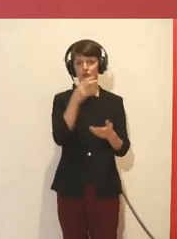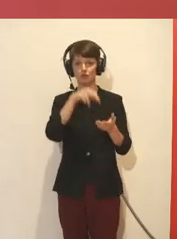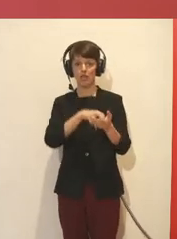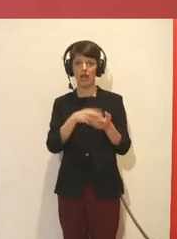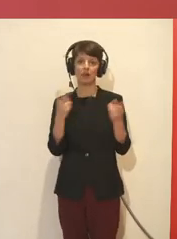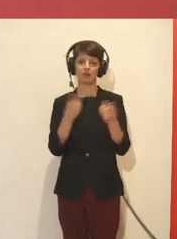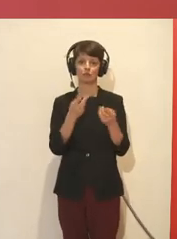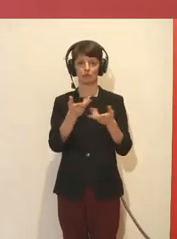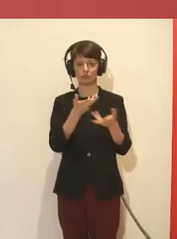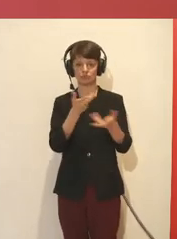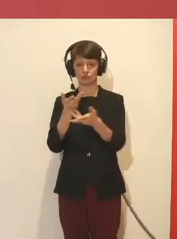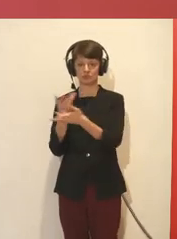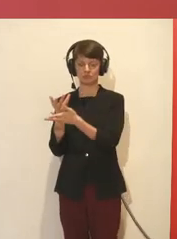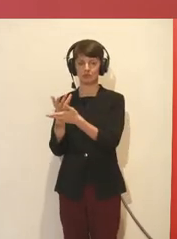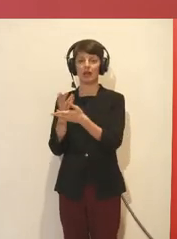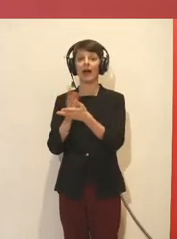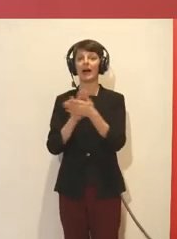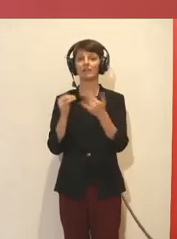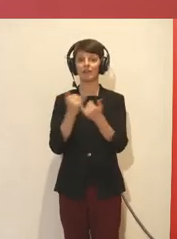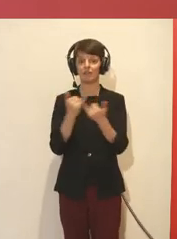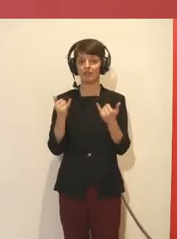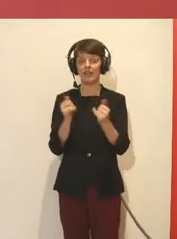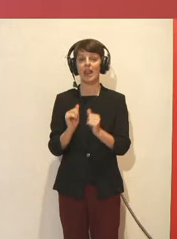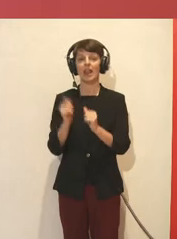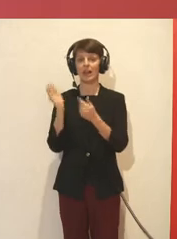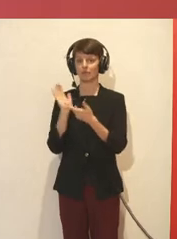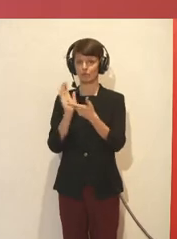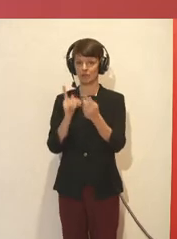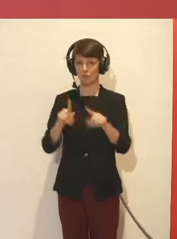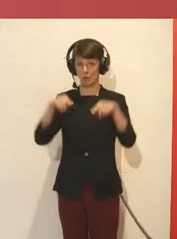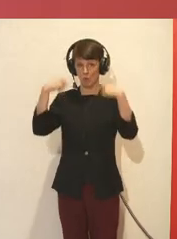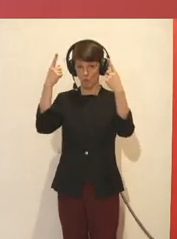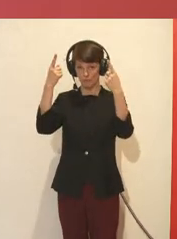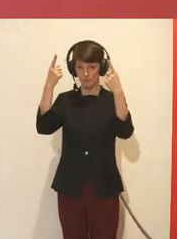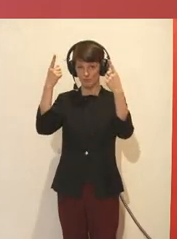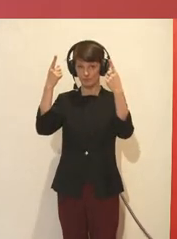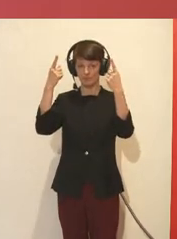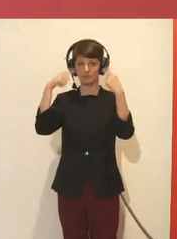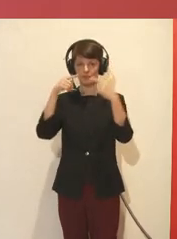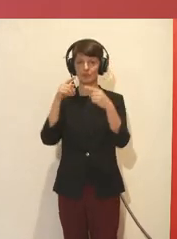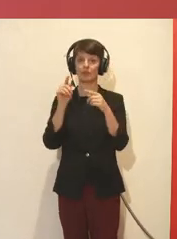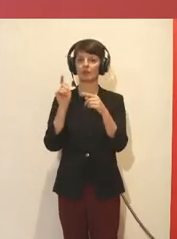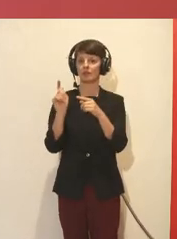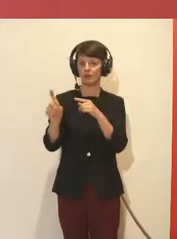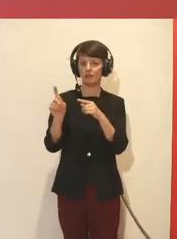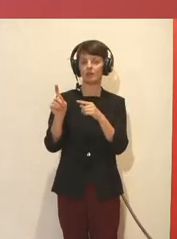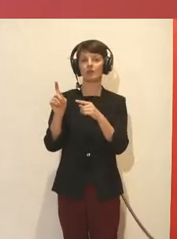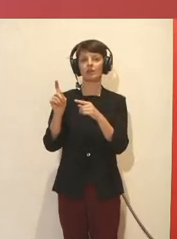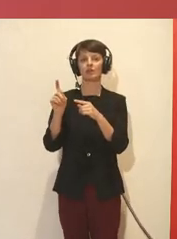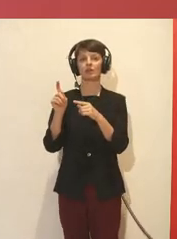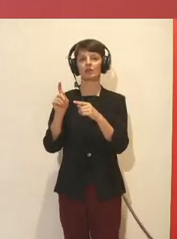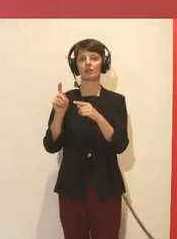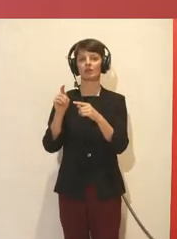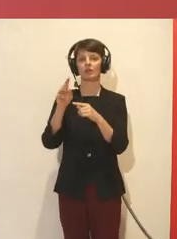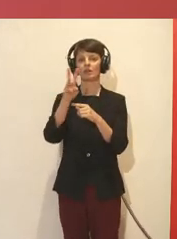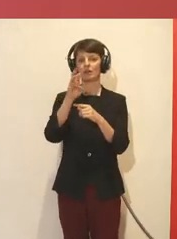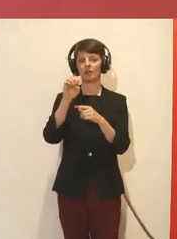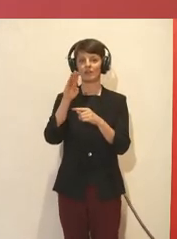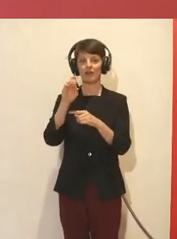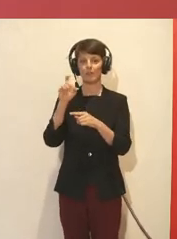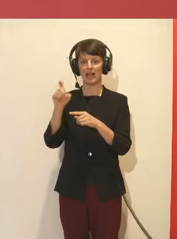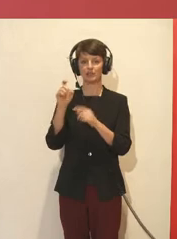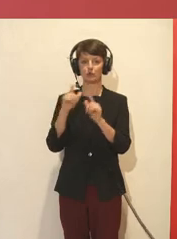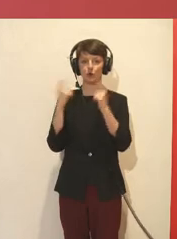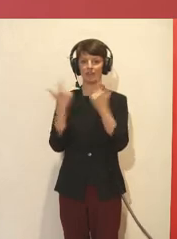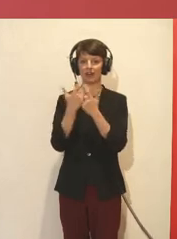zugeschaltet sind dann geht ihr bei diesem live stream oben noch auf den button der sagt man der webex konferenz